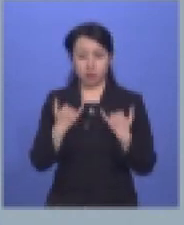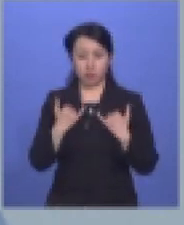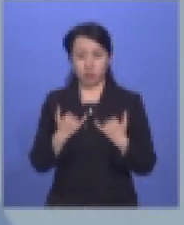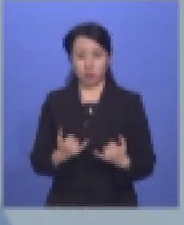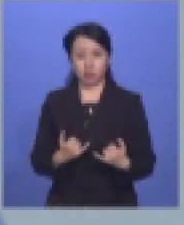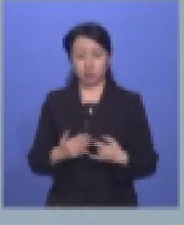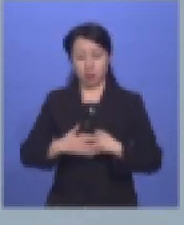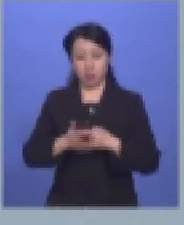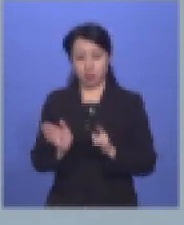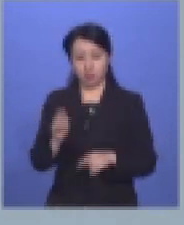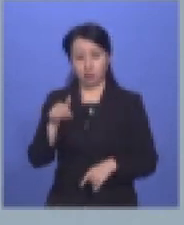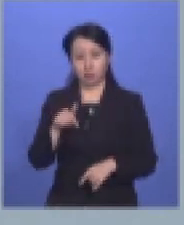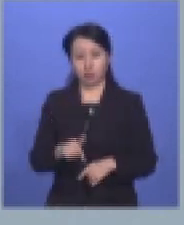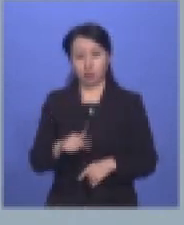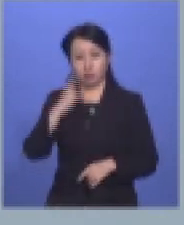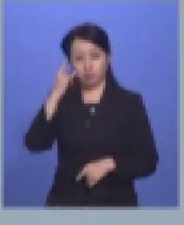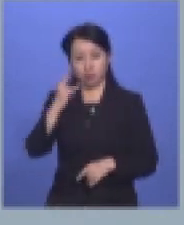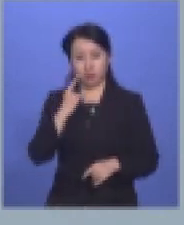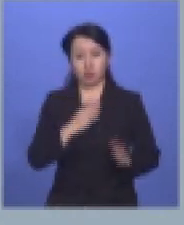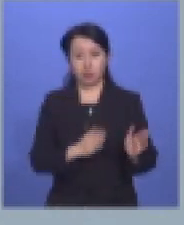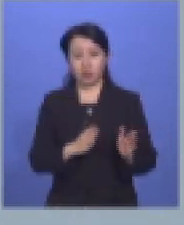открываем уже здесь